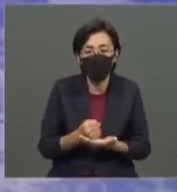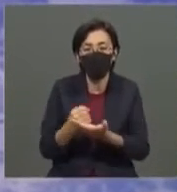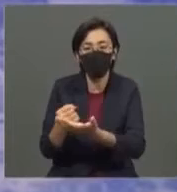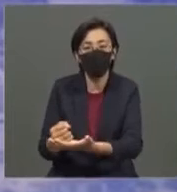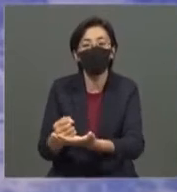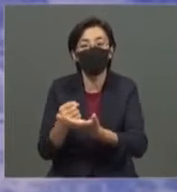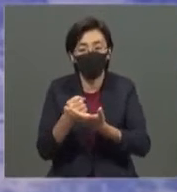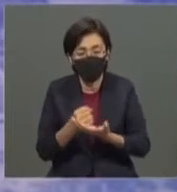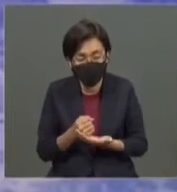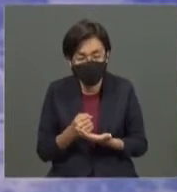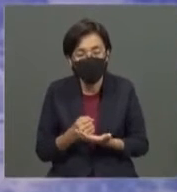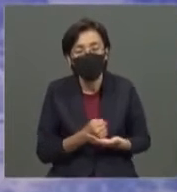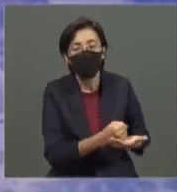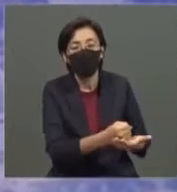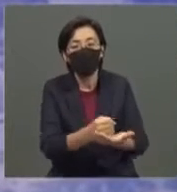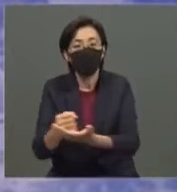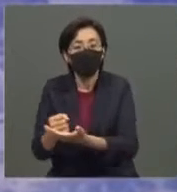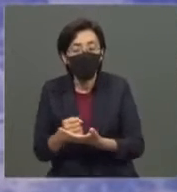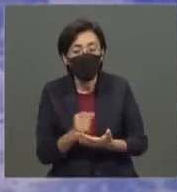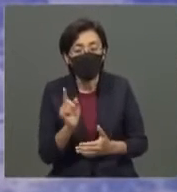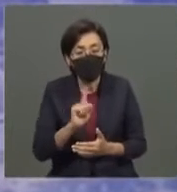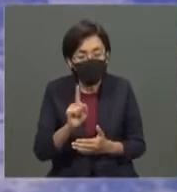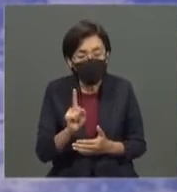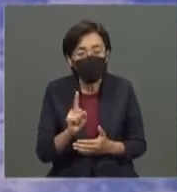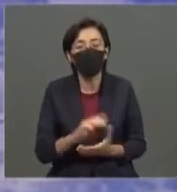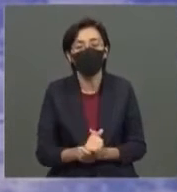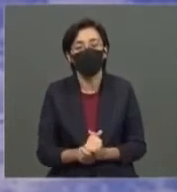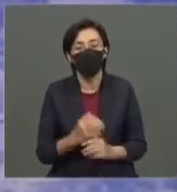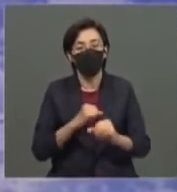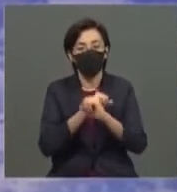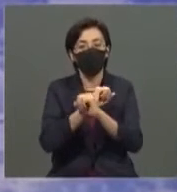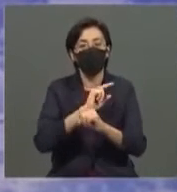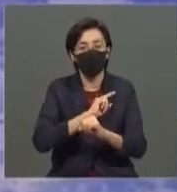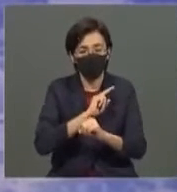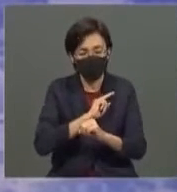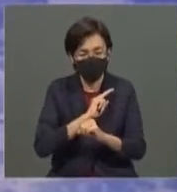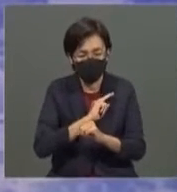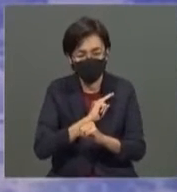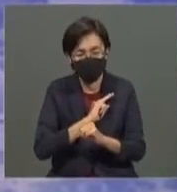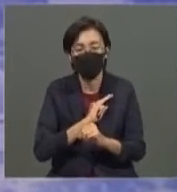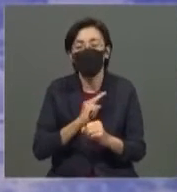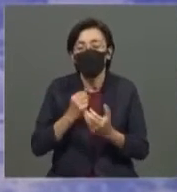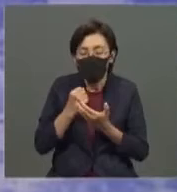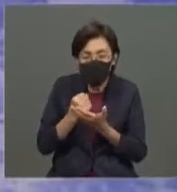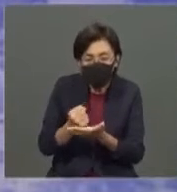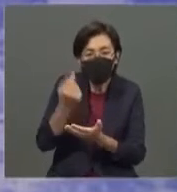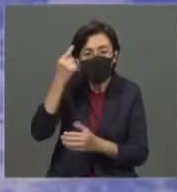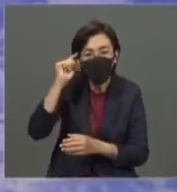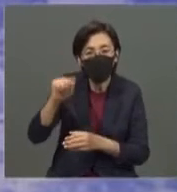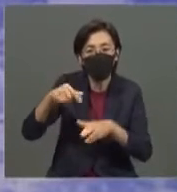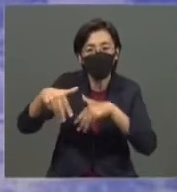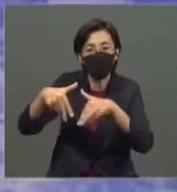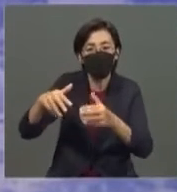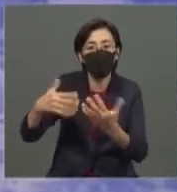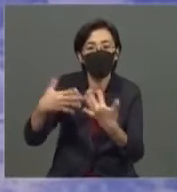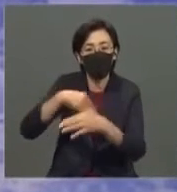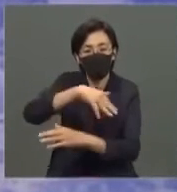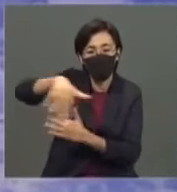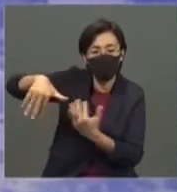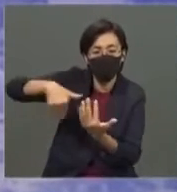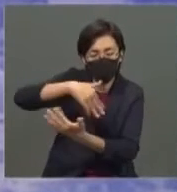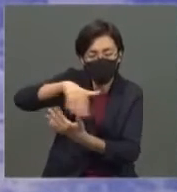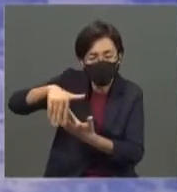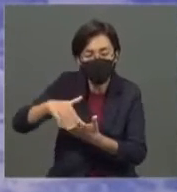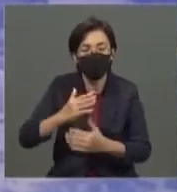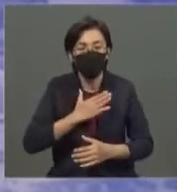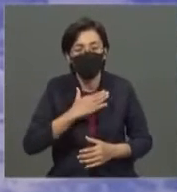ในทุกๆทางนะครับทั้งในเชิงของการปฏิบัติทั้งในเชิงของการดูแลส่วนตัวแล้วก็ส่วนรวมขอทุกท่านได้ใช้พลังกายพลังใ